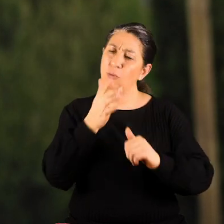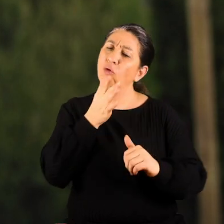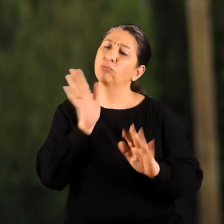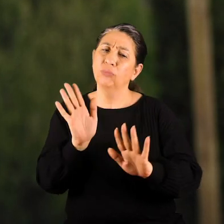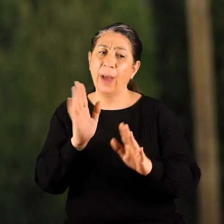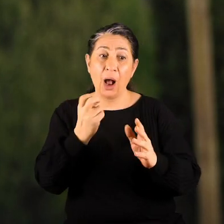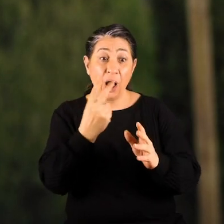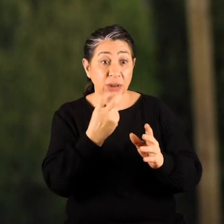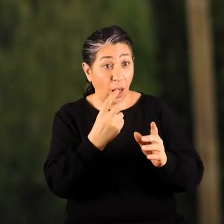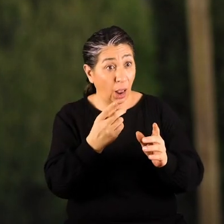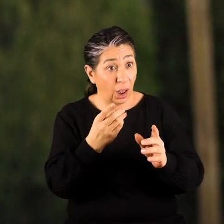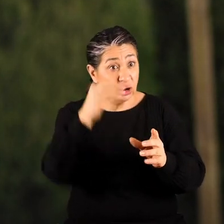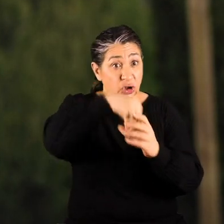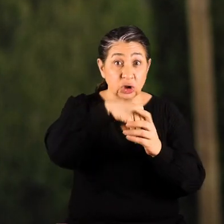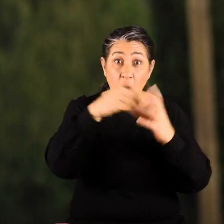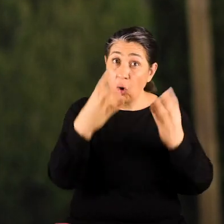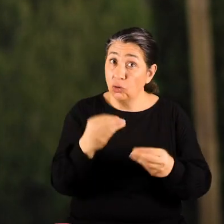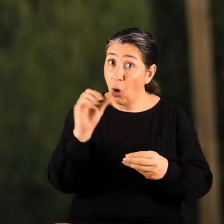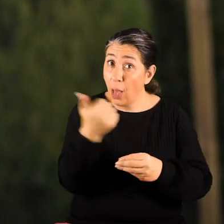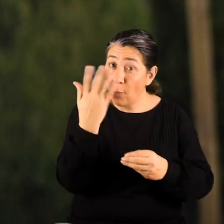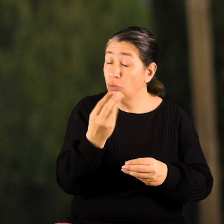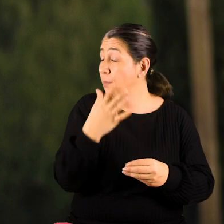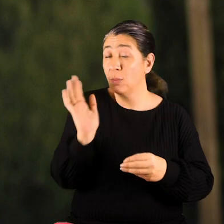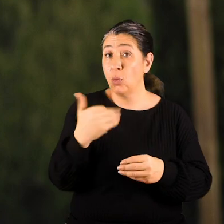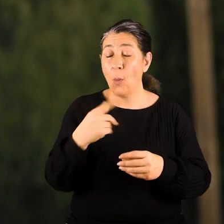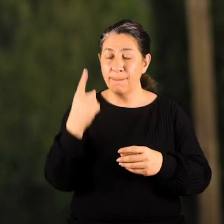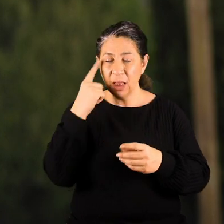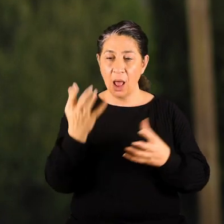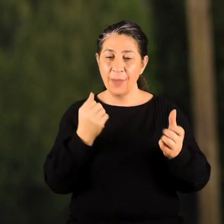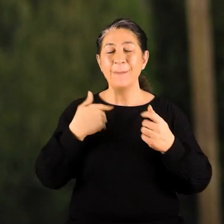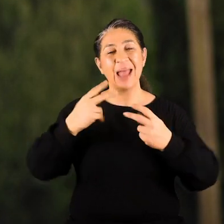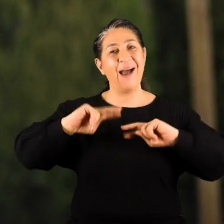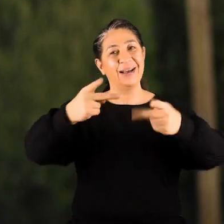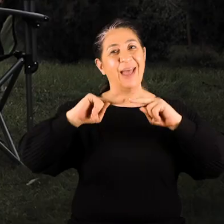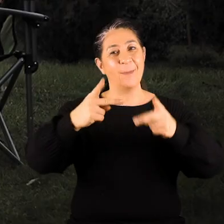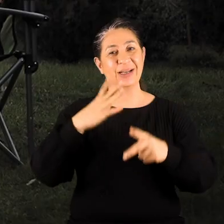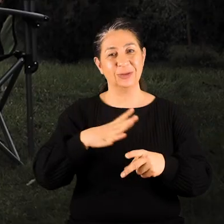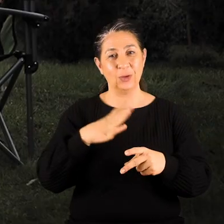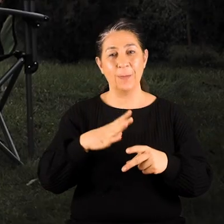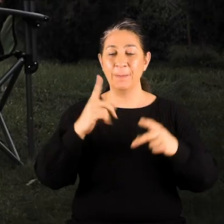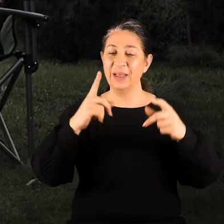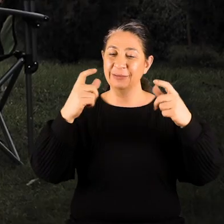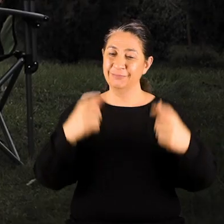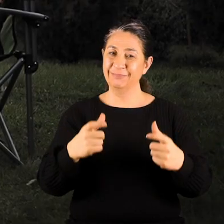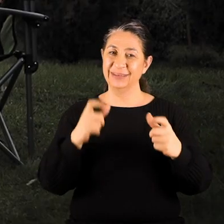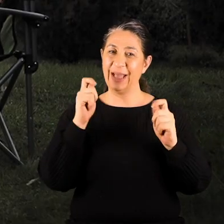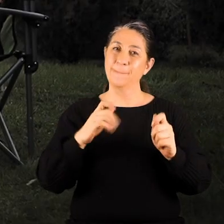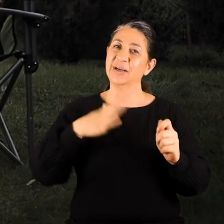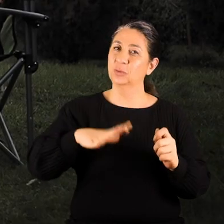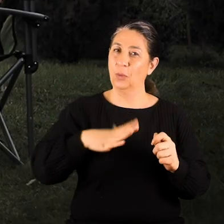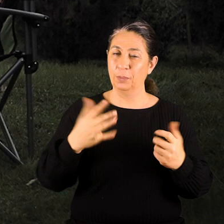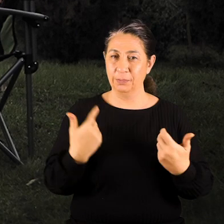ama kanserde ne kadar önemli olduğunu bilmiyordum. Biraz o bilgileri de aktarmak amacım. Ve bir platform oluşturmak